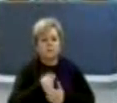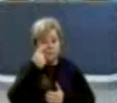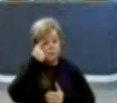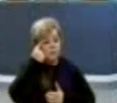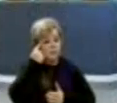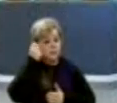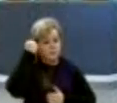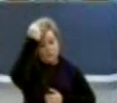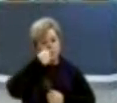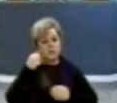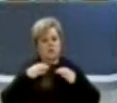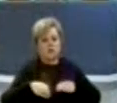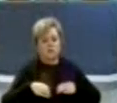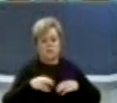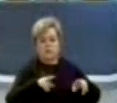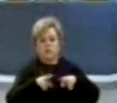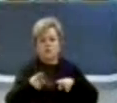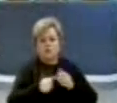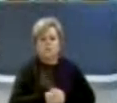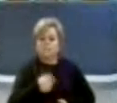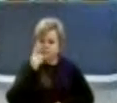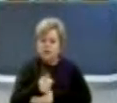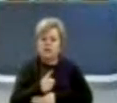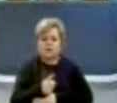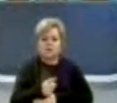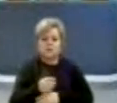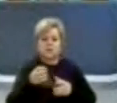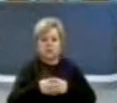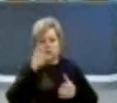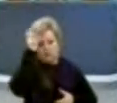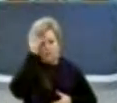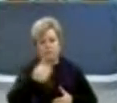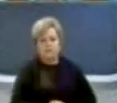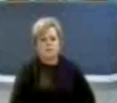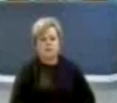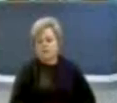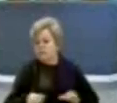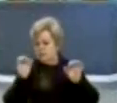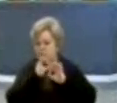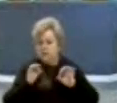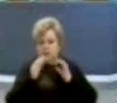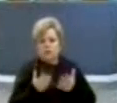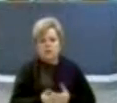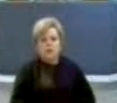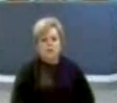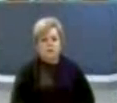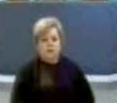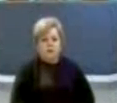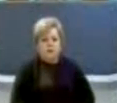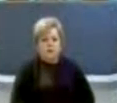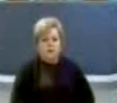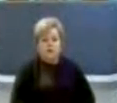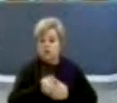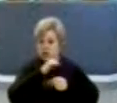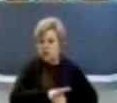Kosovës, kryetari i gjykatës duhet të jetë domosdoshmërisht i një nacionalitetit caktuar. Në asnjërin, përveç në këtë. Pa nuk